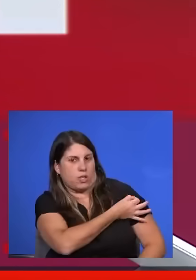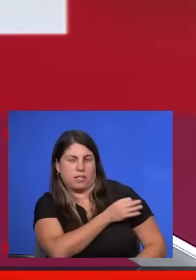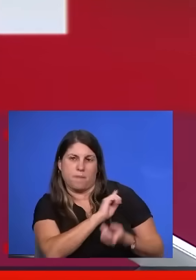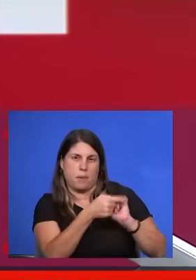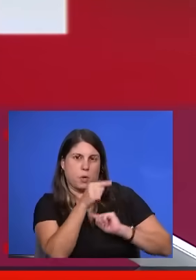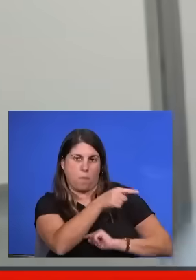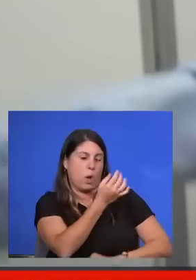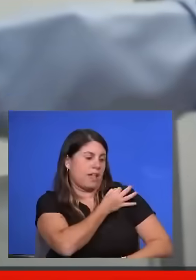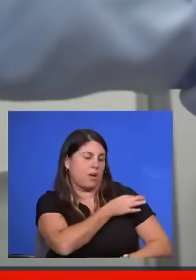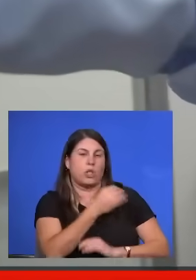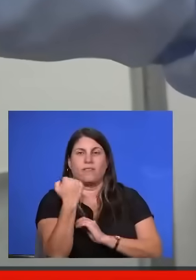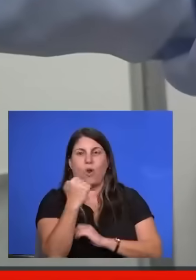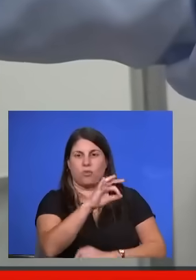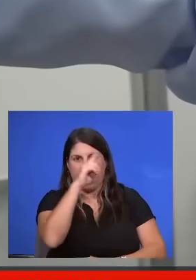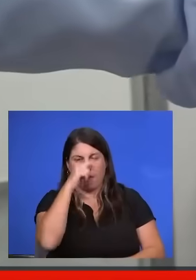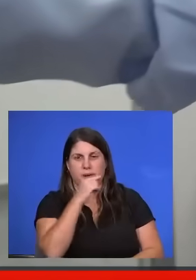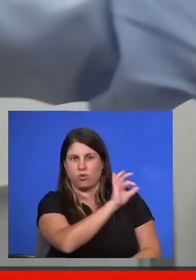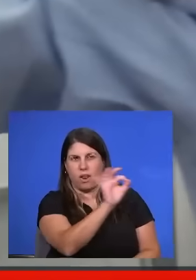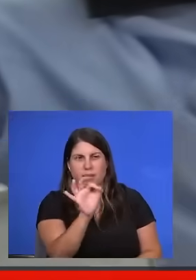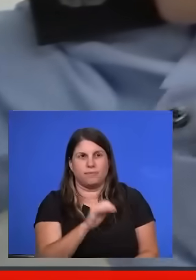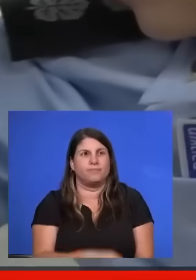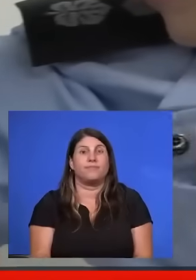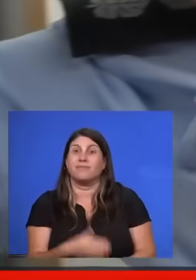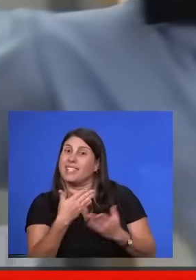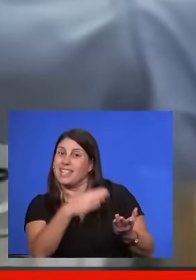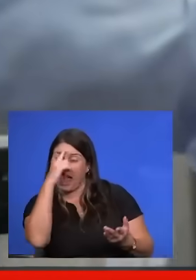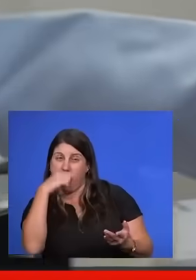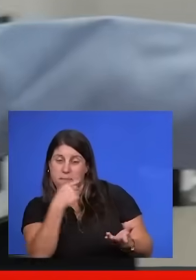הנה הכתבה. הנה אבא.